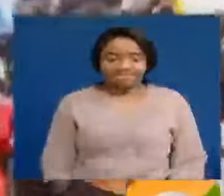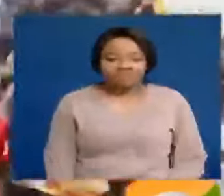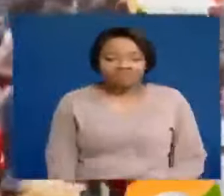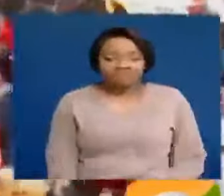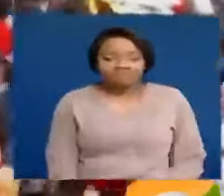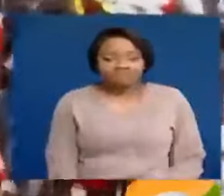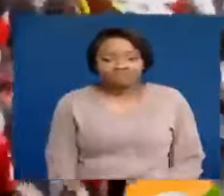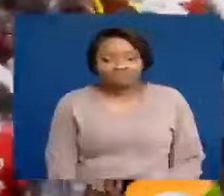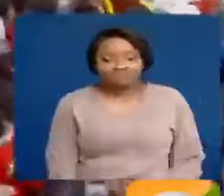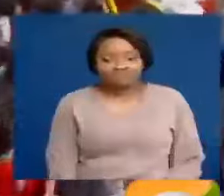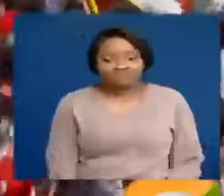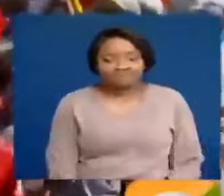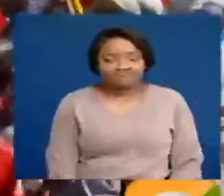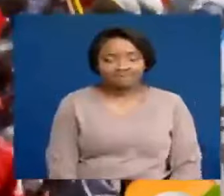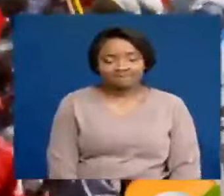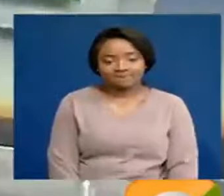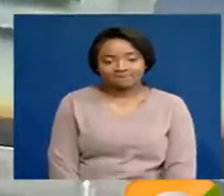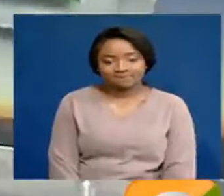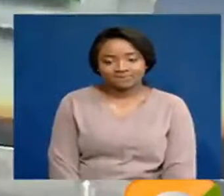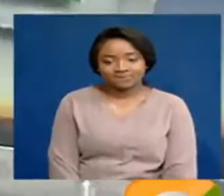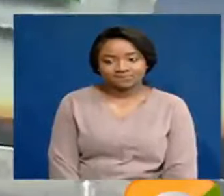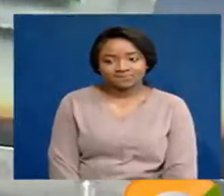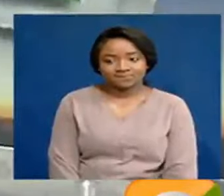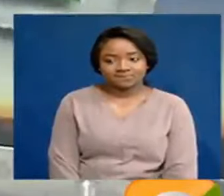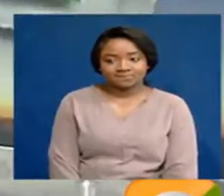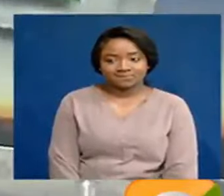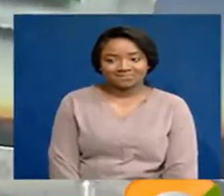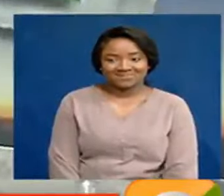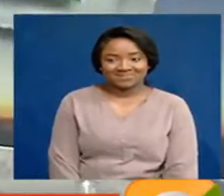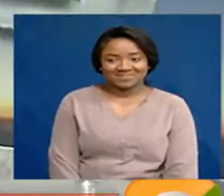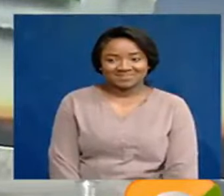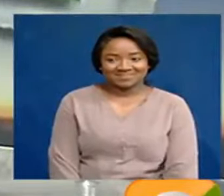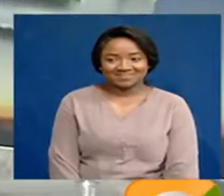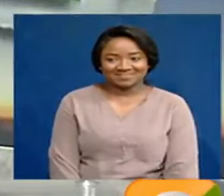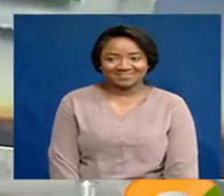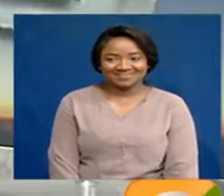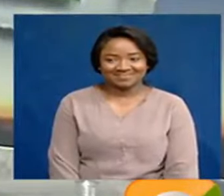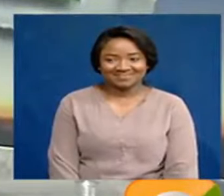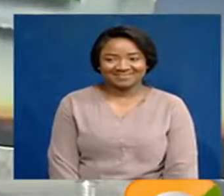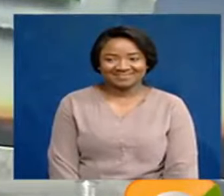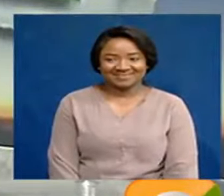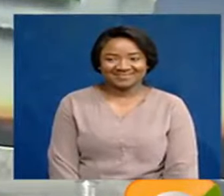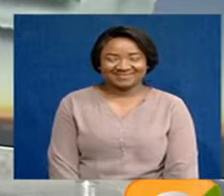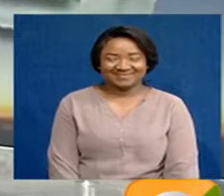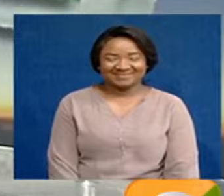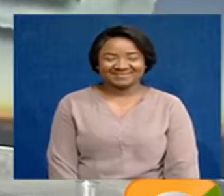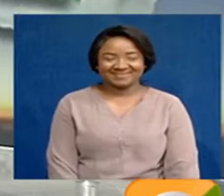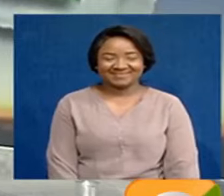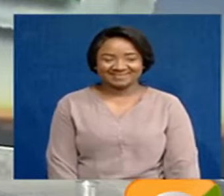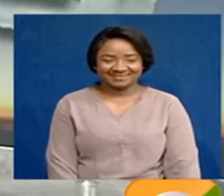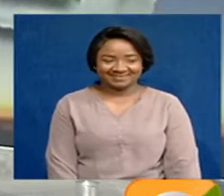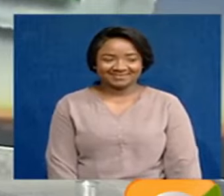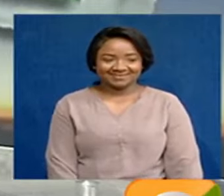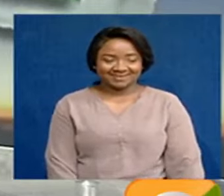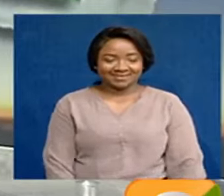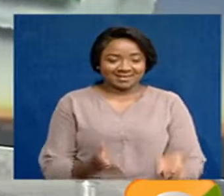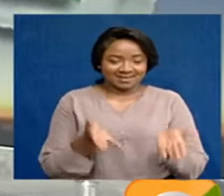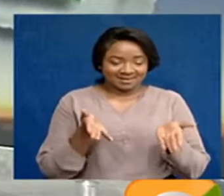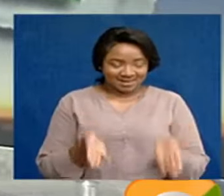ya Citizen, Nairobi. Naam, tukiachana na hayo tunaarifiwa kwamba